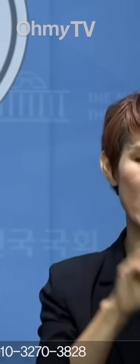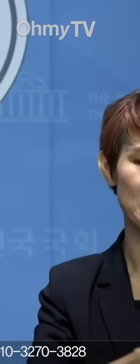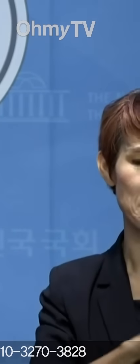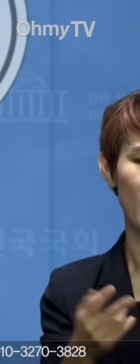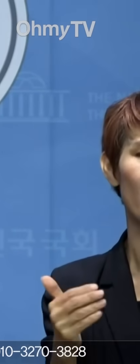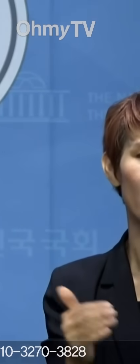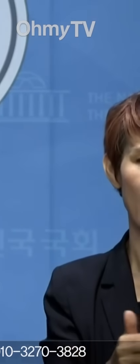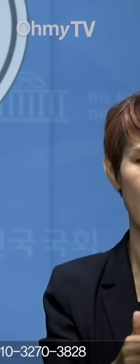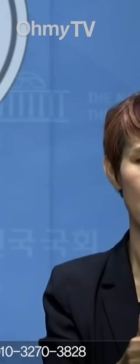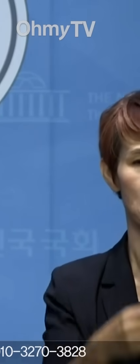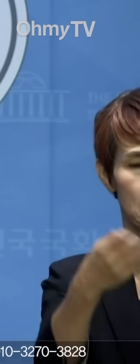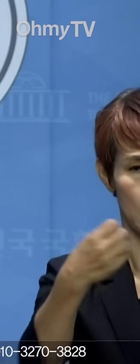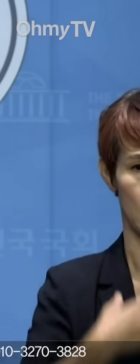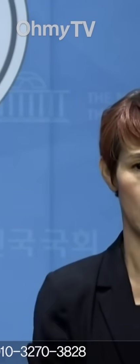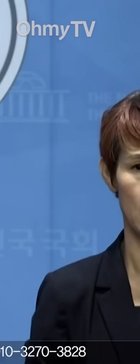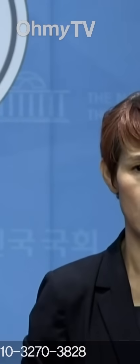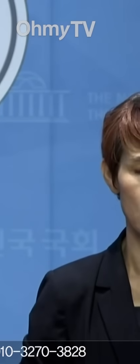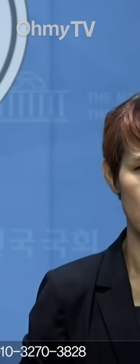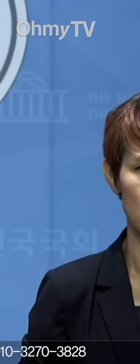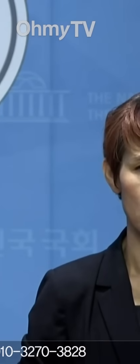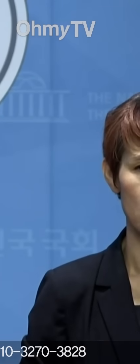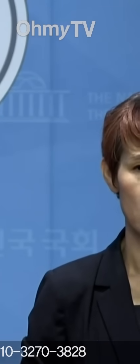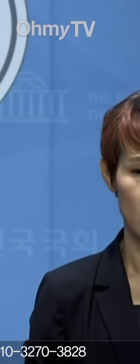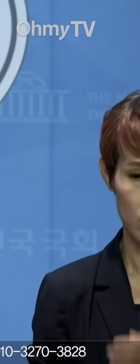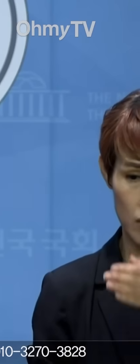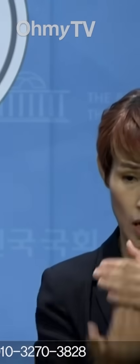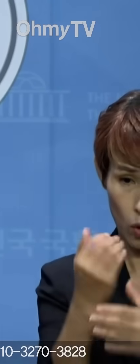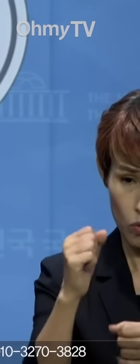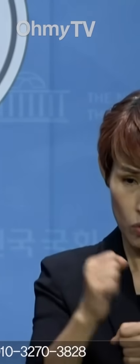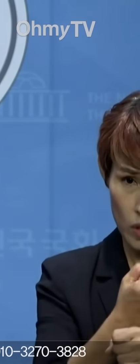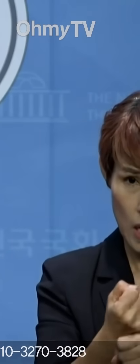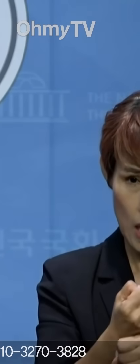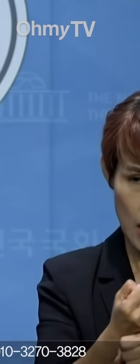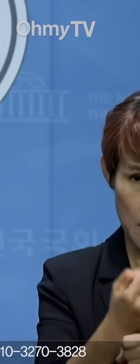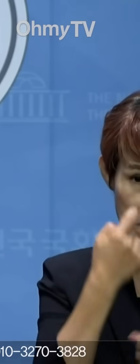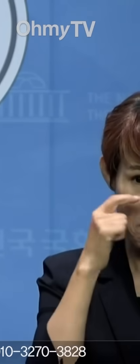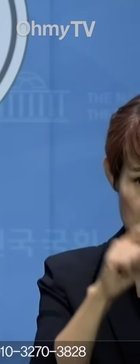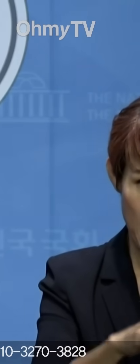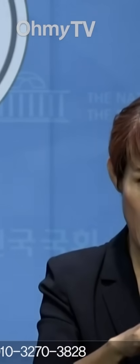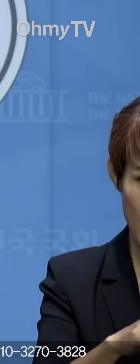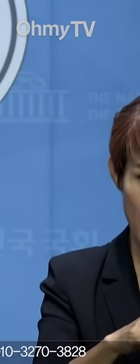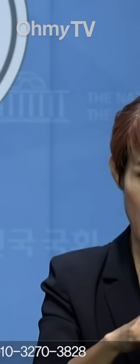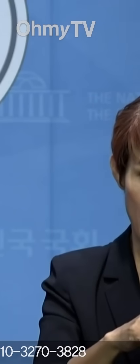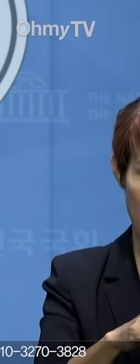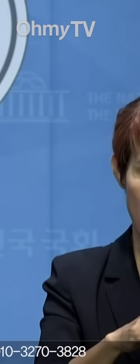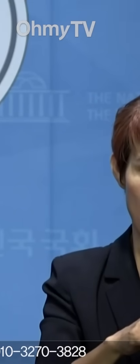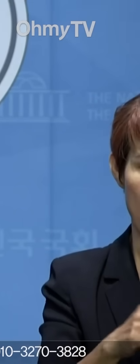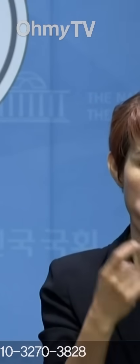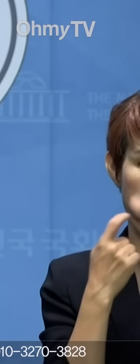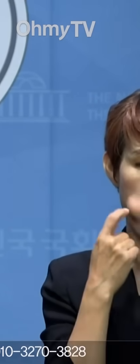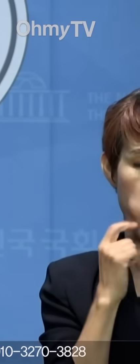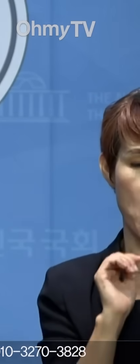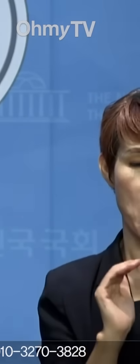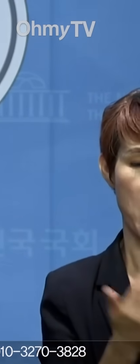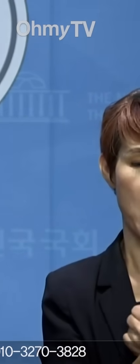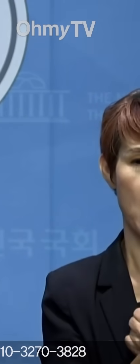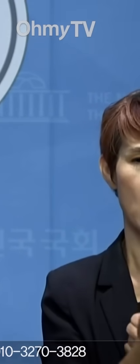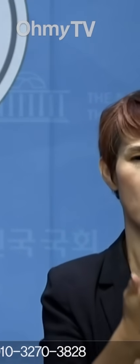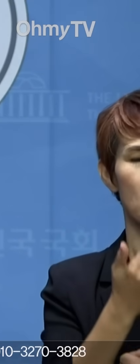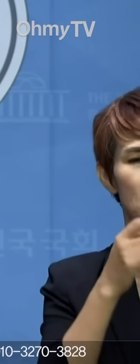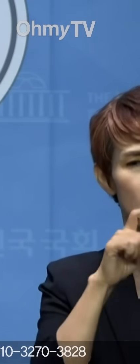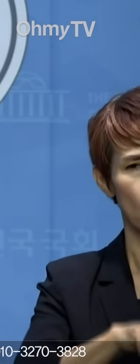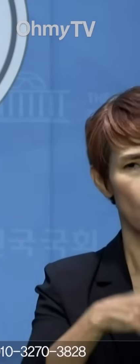주장합니다. 이는 사건을 조작한 것이 드러나자 거짓을 거짓으로 덮으려는